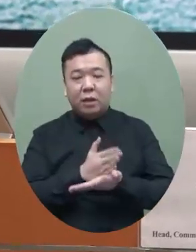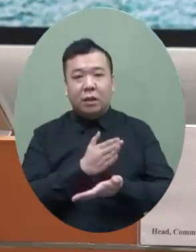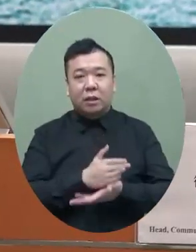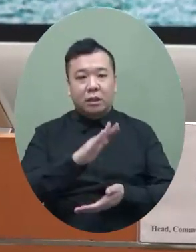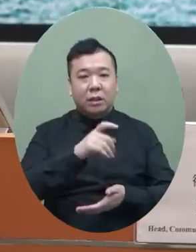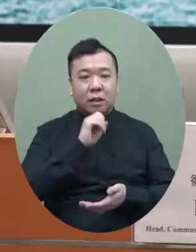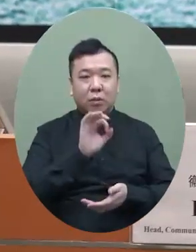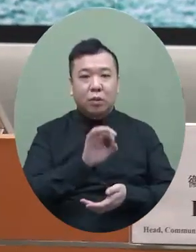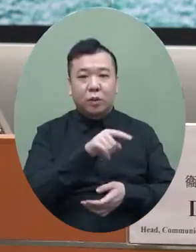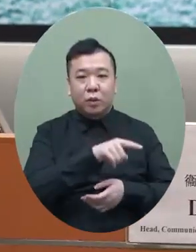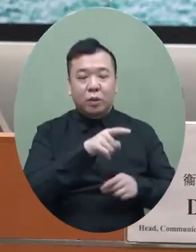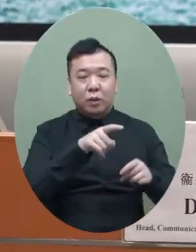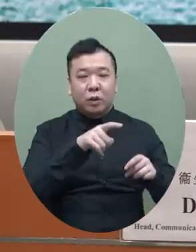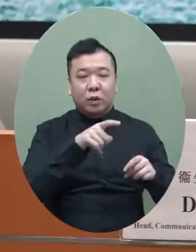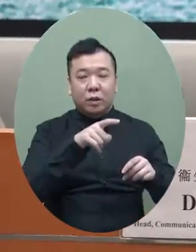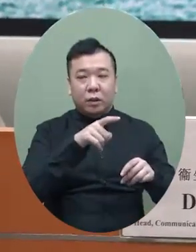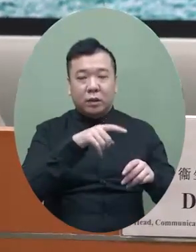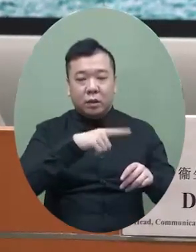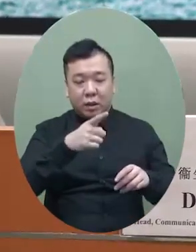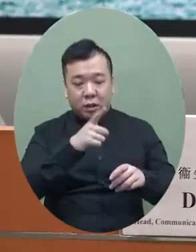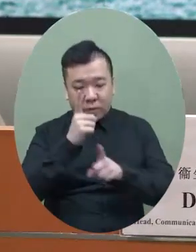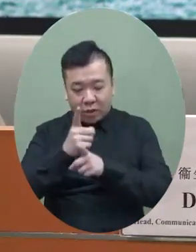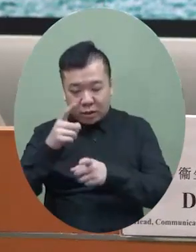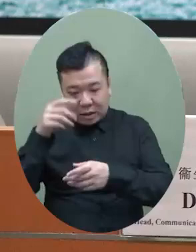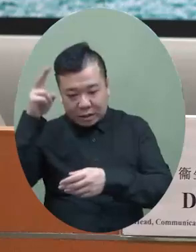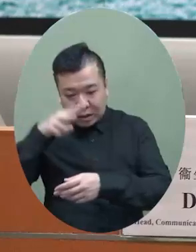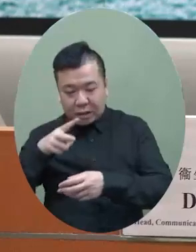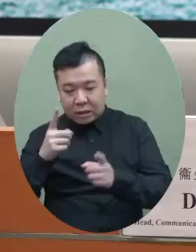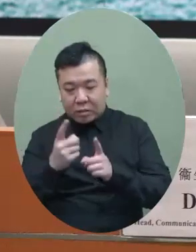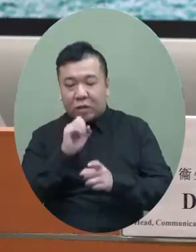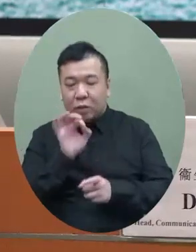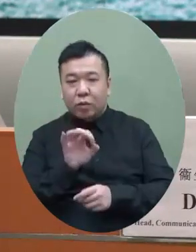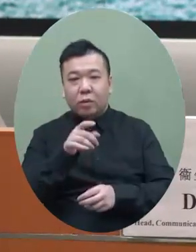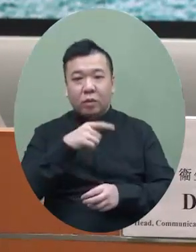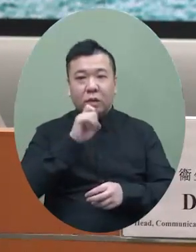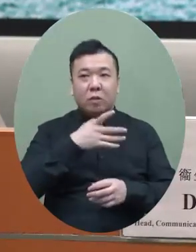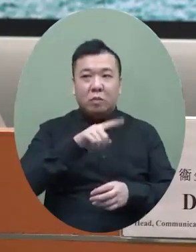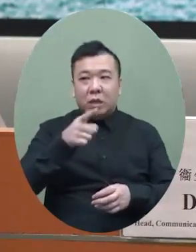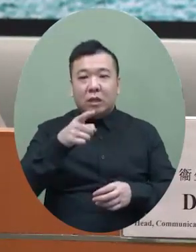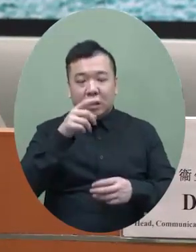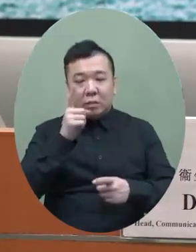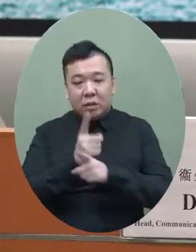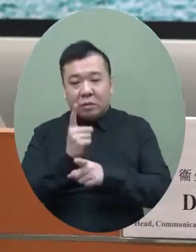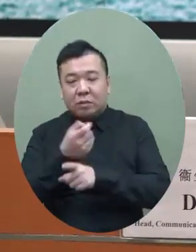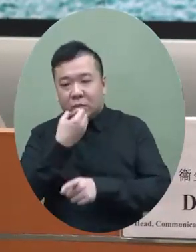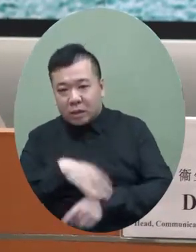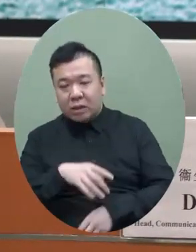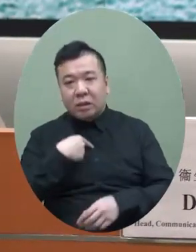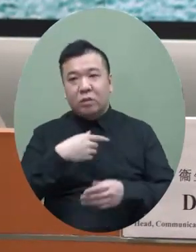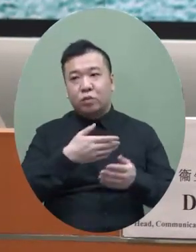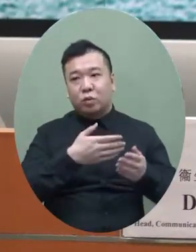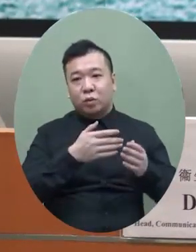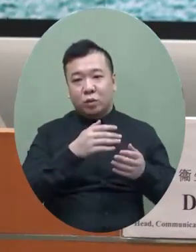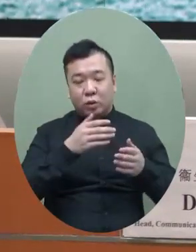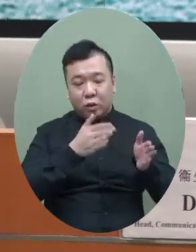個別有冇一啲咁嘅接觸者咧，我哋仲喺度了解緊。咁可能有機會係有啲個別嘅有接觸嘅人士有需要